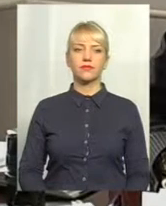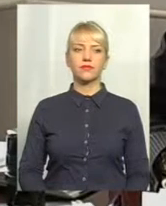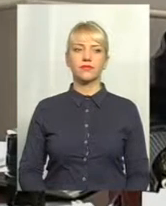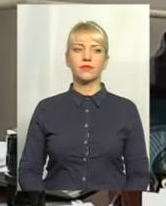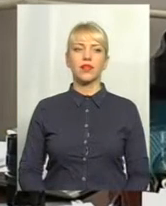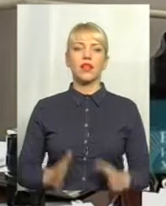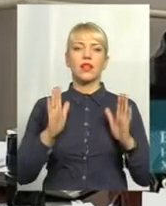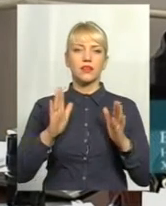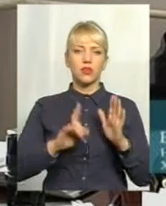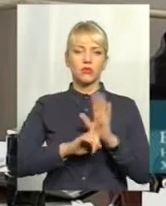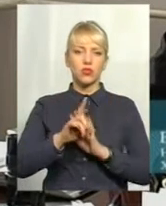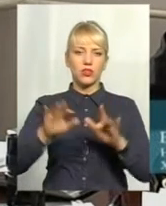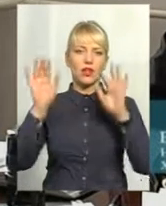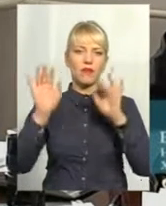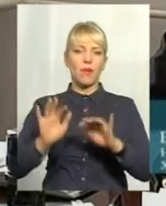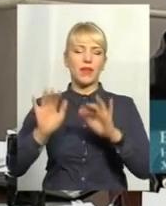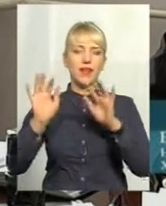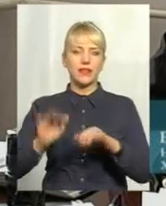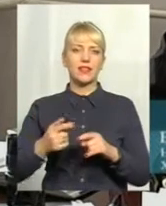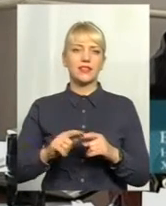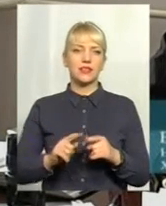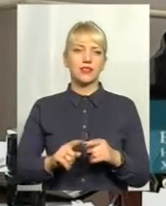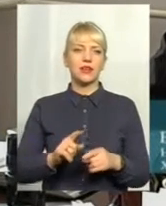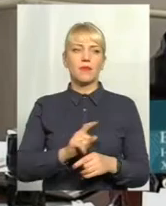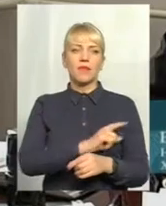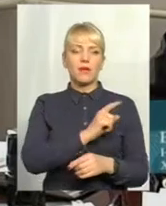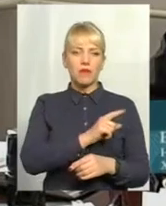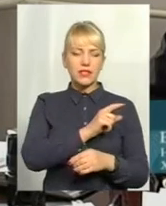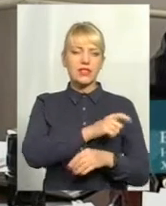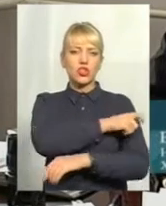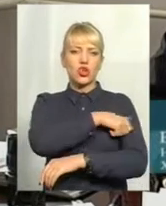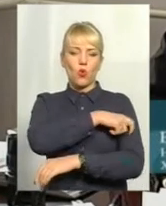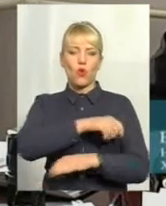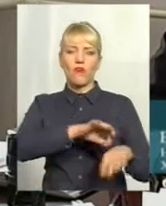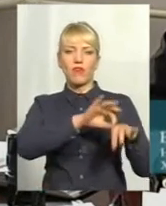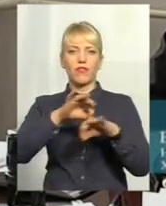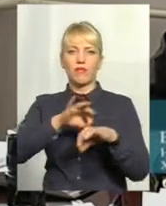Як тільки починає випадати сніг, черговий мастер виводить на дороги